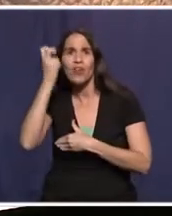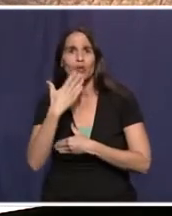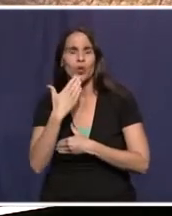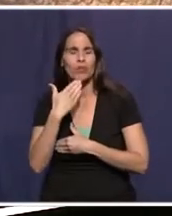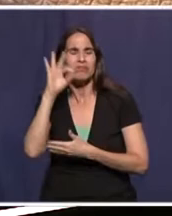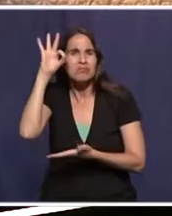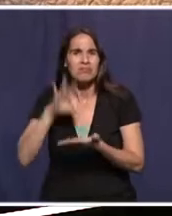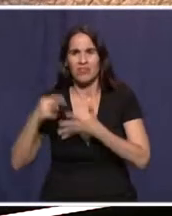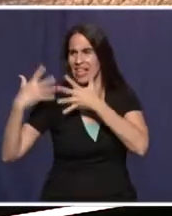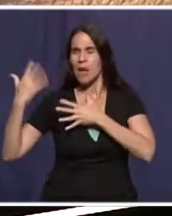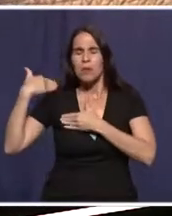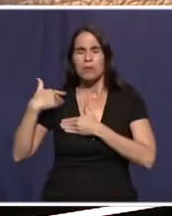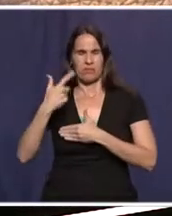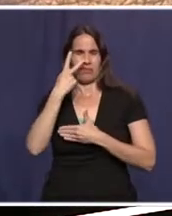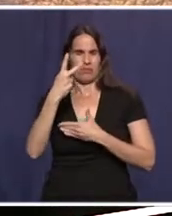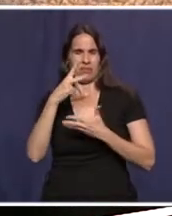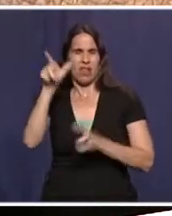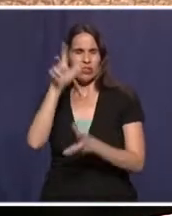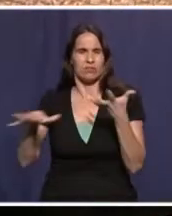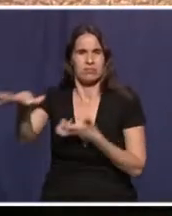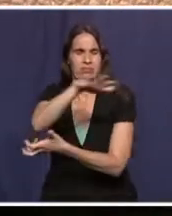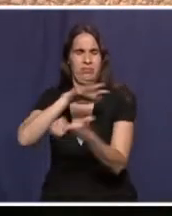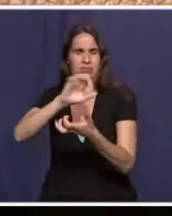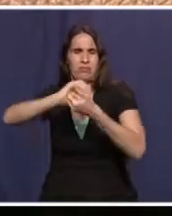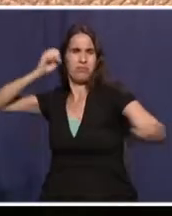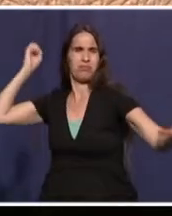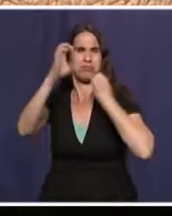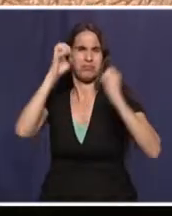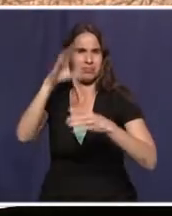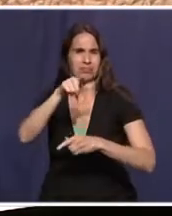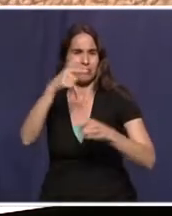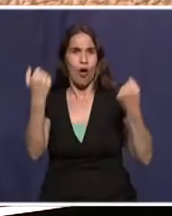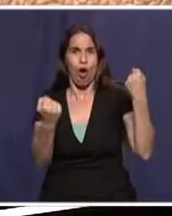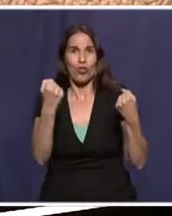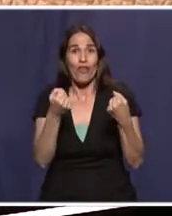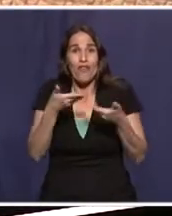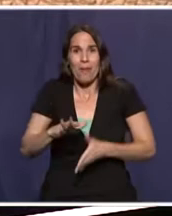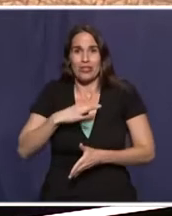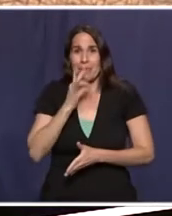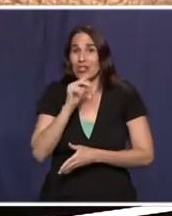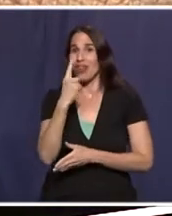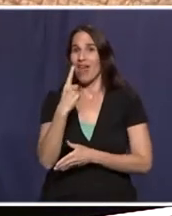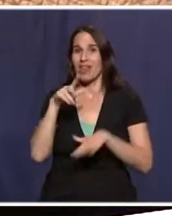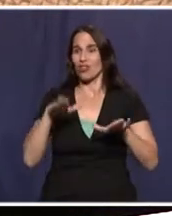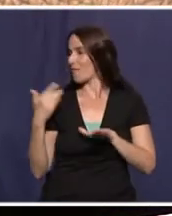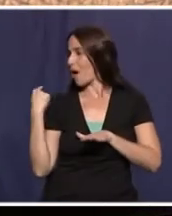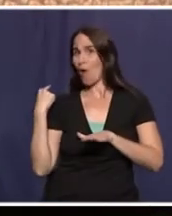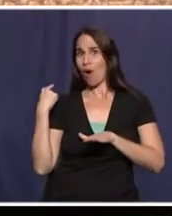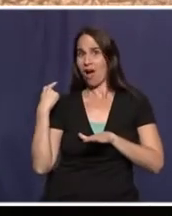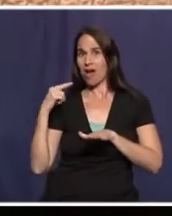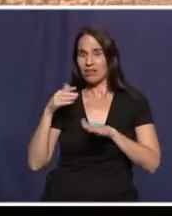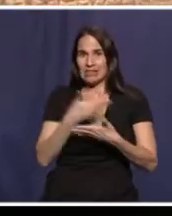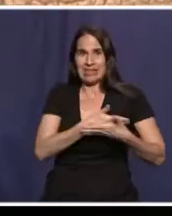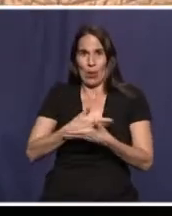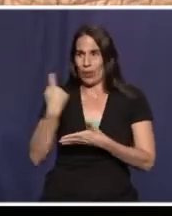עצרתי משתאה מול רגימה שפורעים את הרכב העומד מולי, בעוד בני בן השנה יושב במושב האחורי.